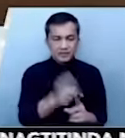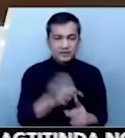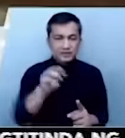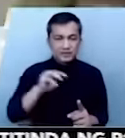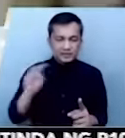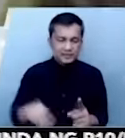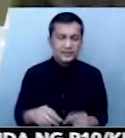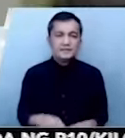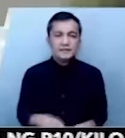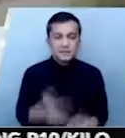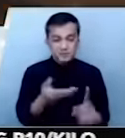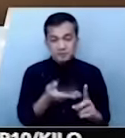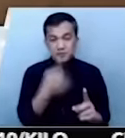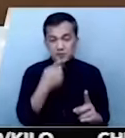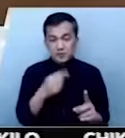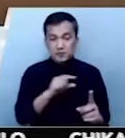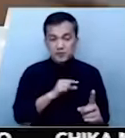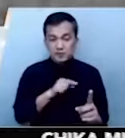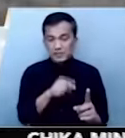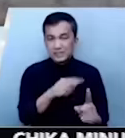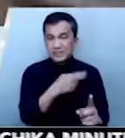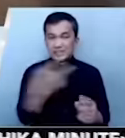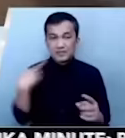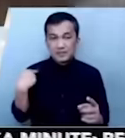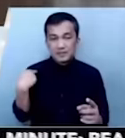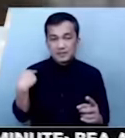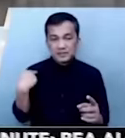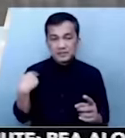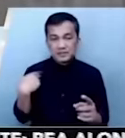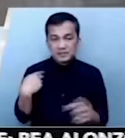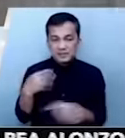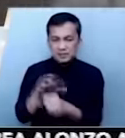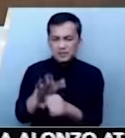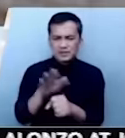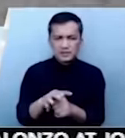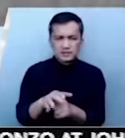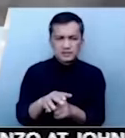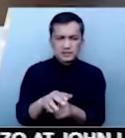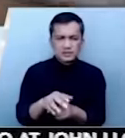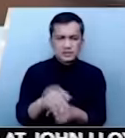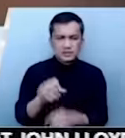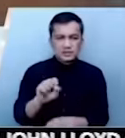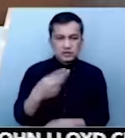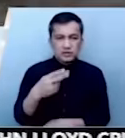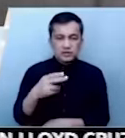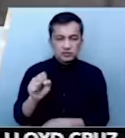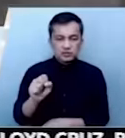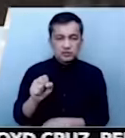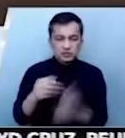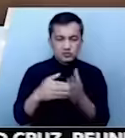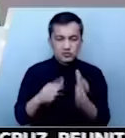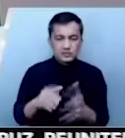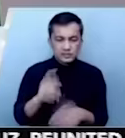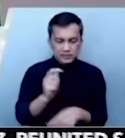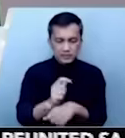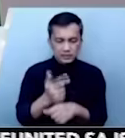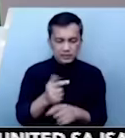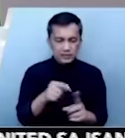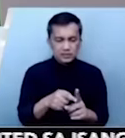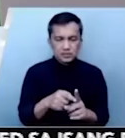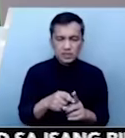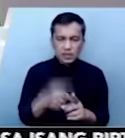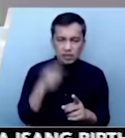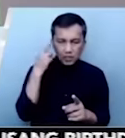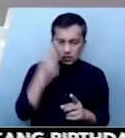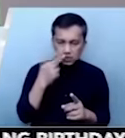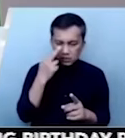sa pulisya, sangkot ang suspect sa panggagang rape sa isang senior high school student sa Taguig. Depensa ng suspect. Naghinuman lang